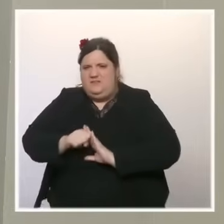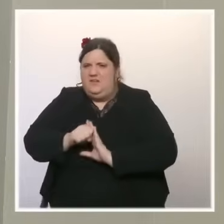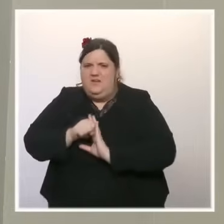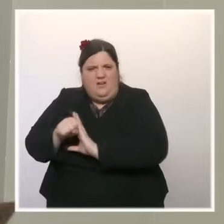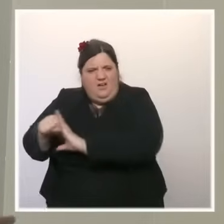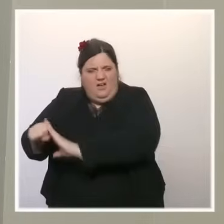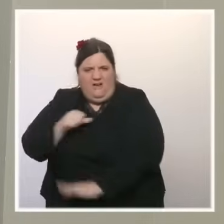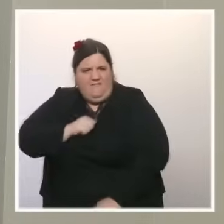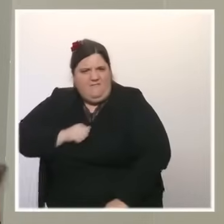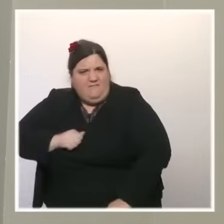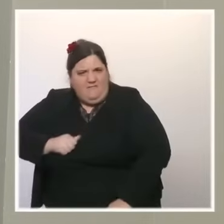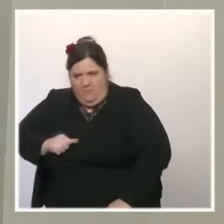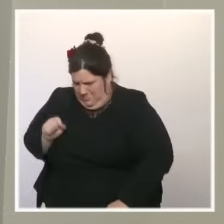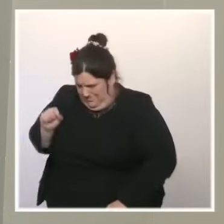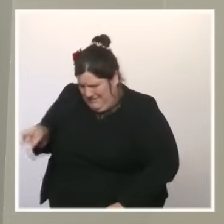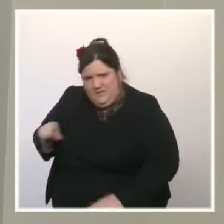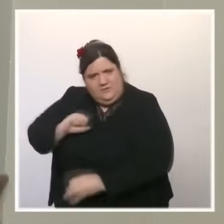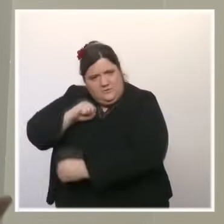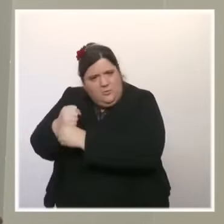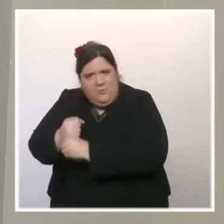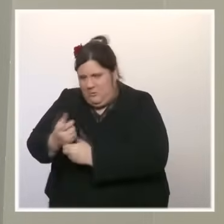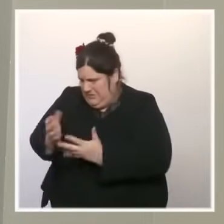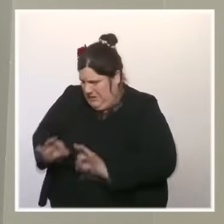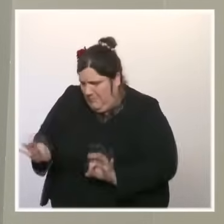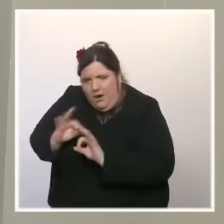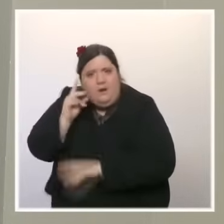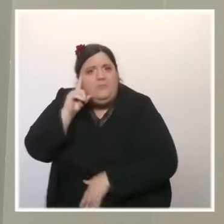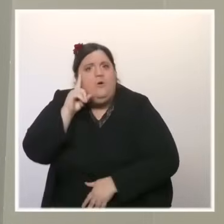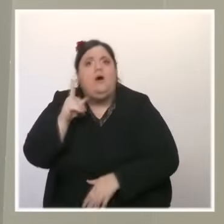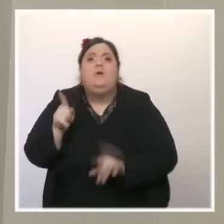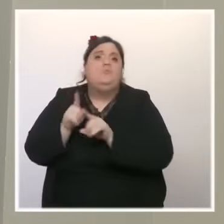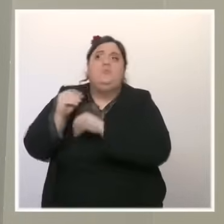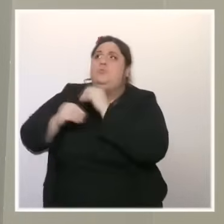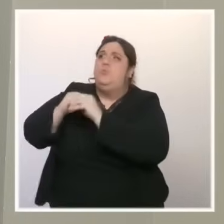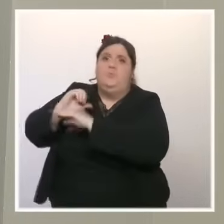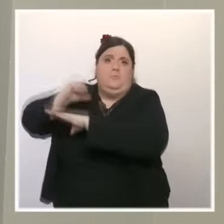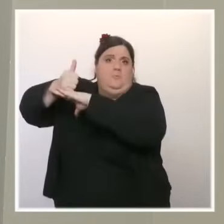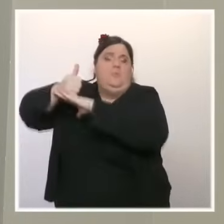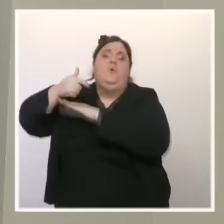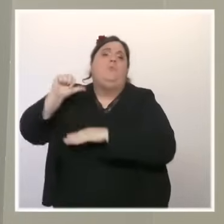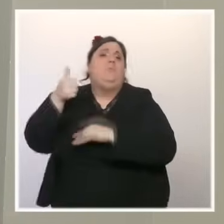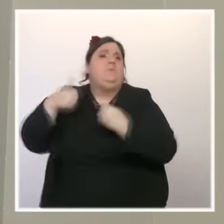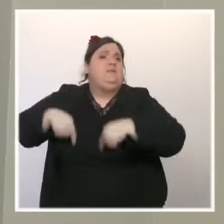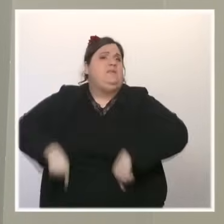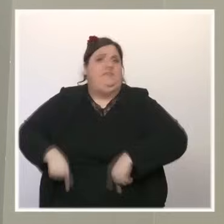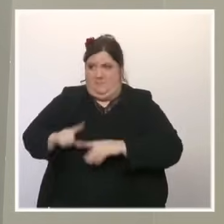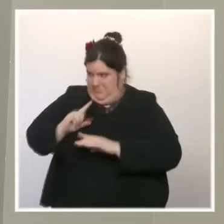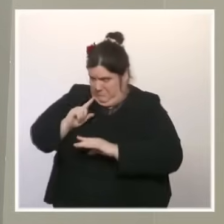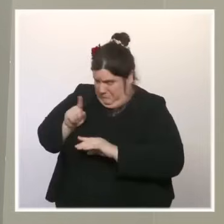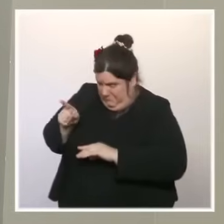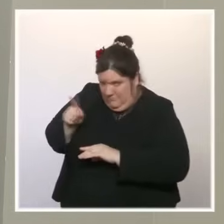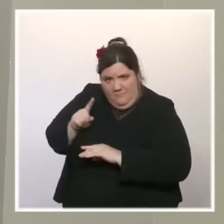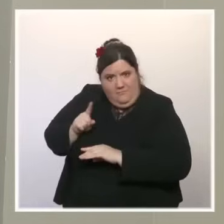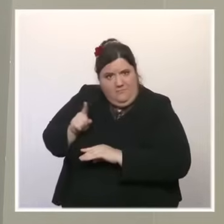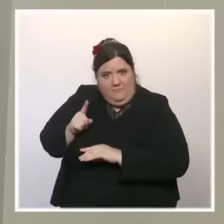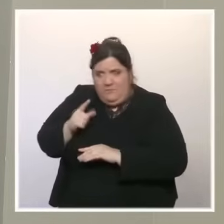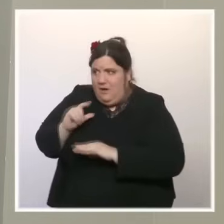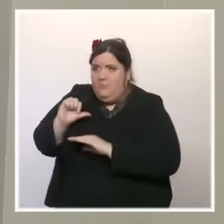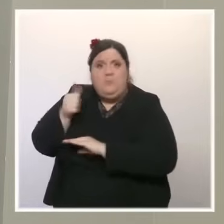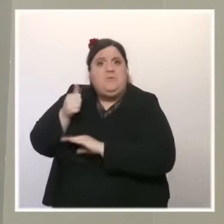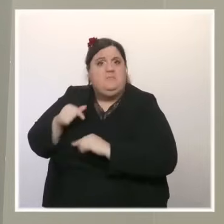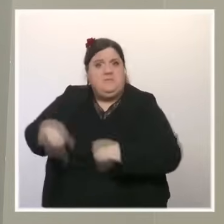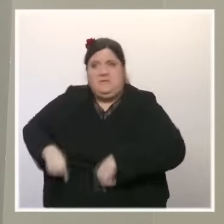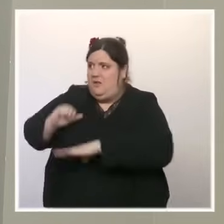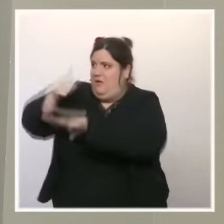Itamer Ben-Gvir notamment, ou Smotrich, ou même le président Netanyahou, le premier ministre Netanyahou, qui, lui, s'est félicité